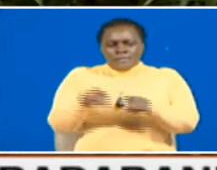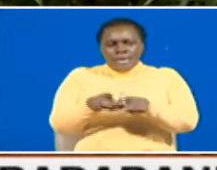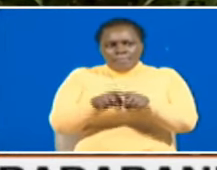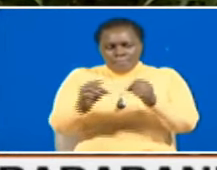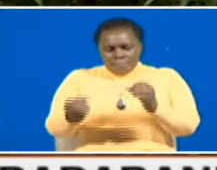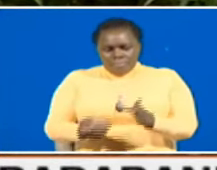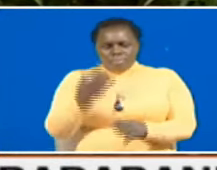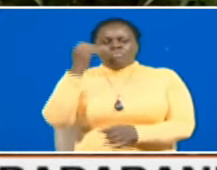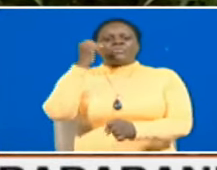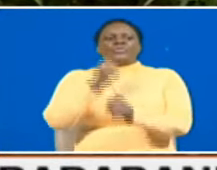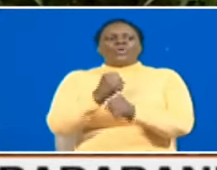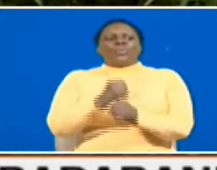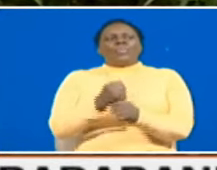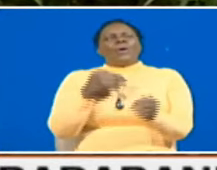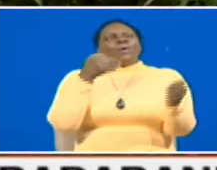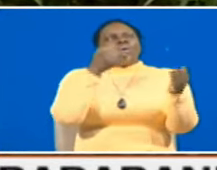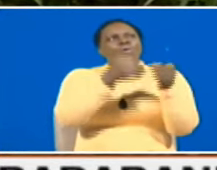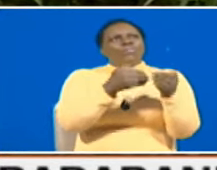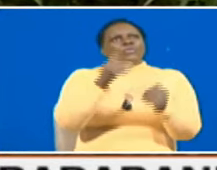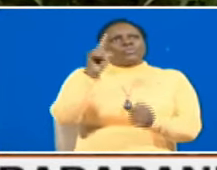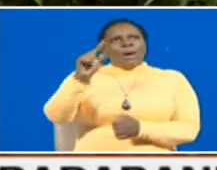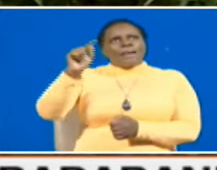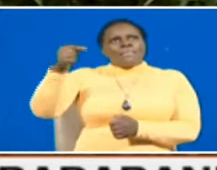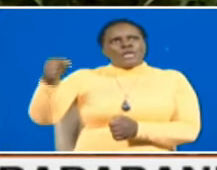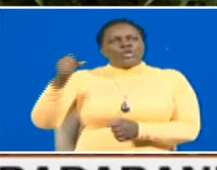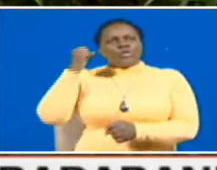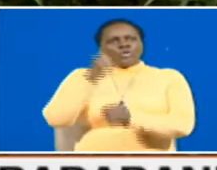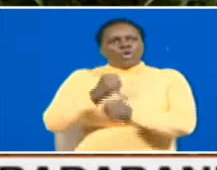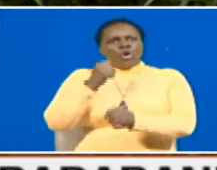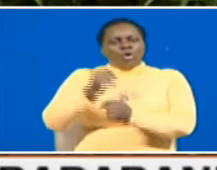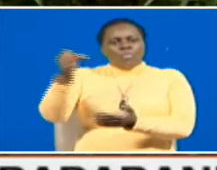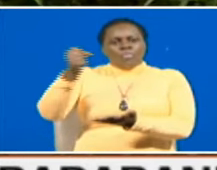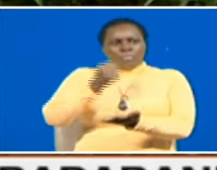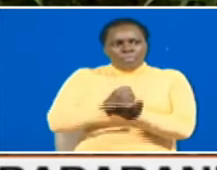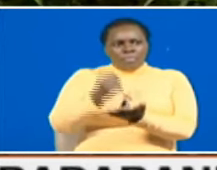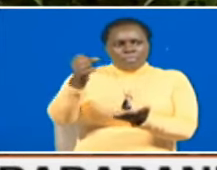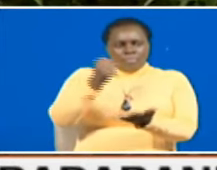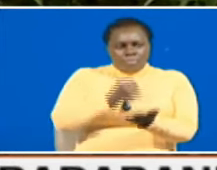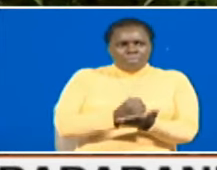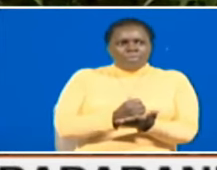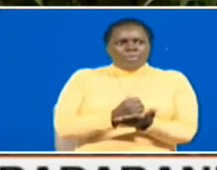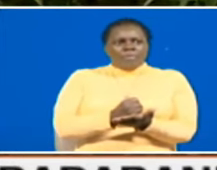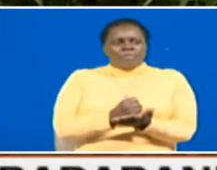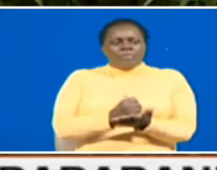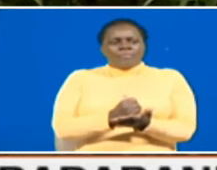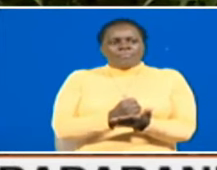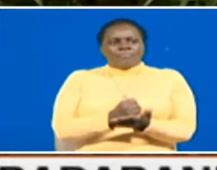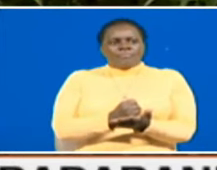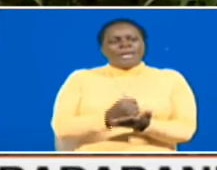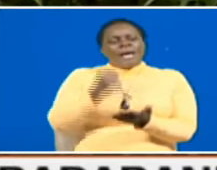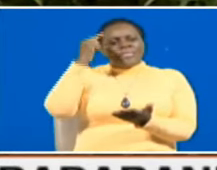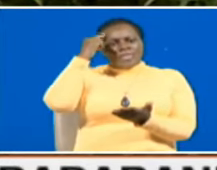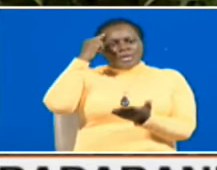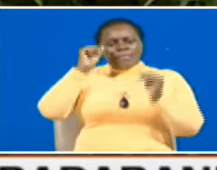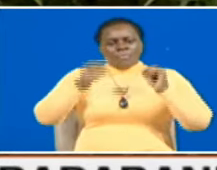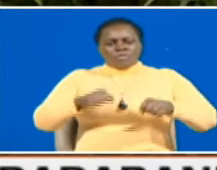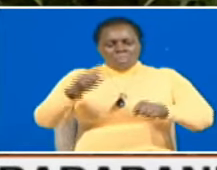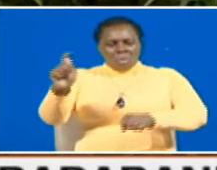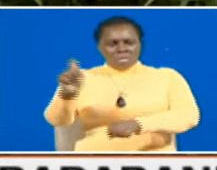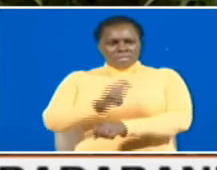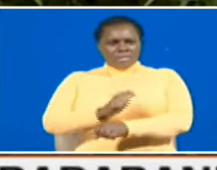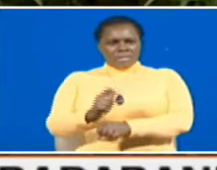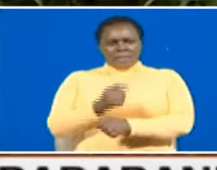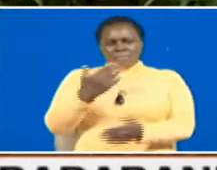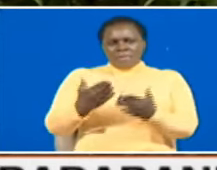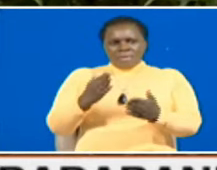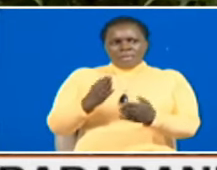create employment, almost a million employment a year. The youth, upcoming youth which are coming up, I think they can be trained